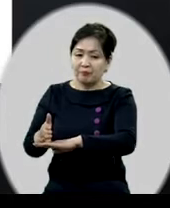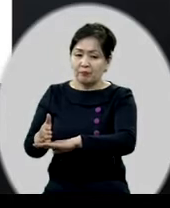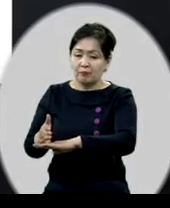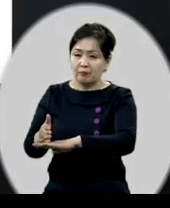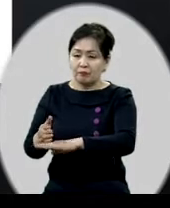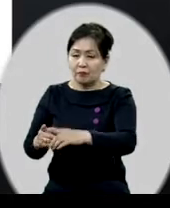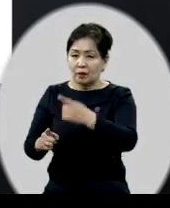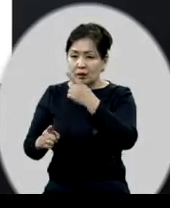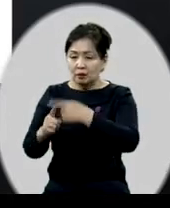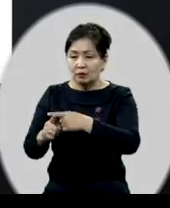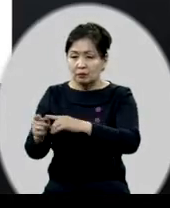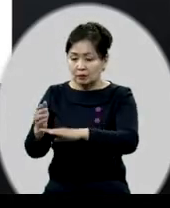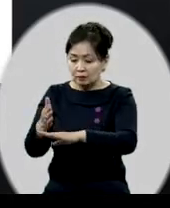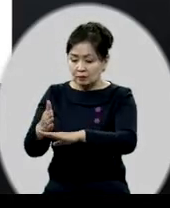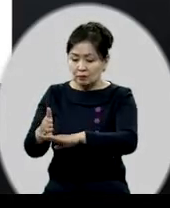хэдэн хэсгээр нэмэгдлээ?